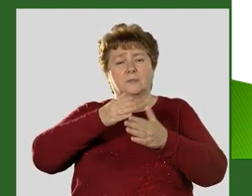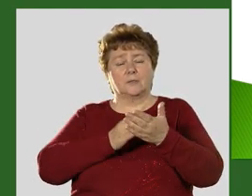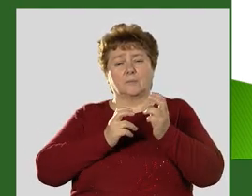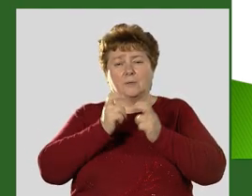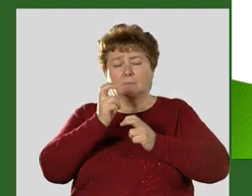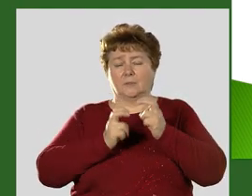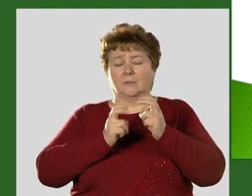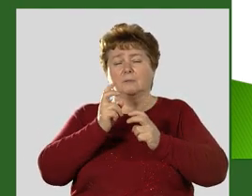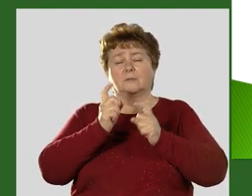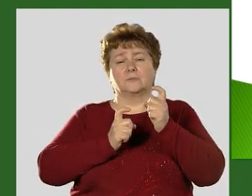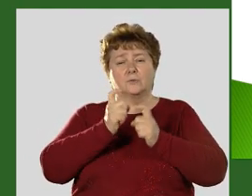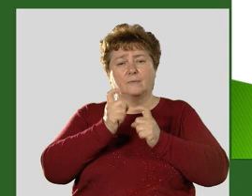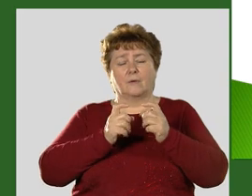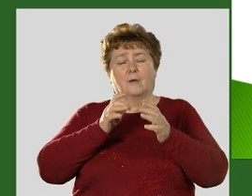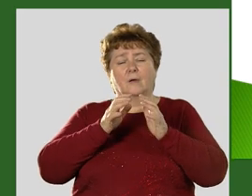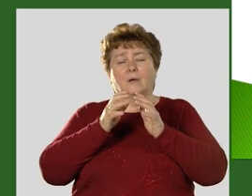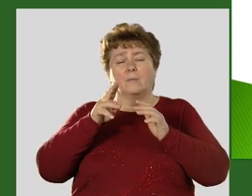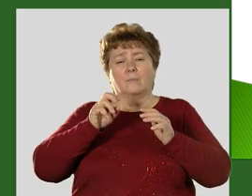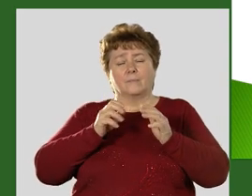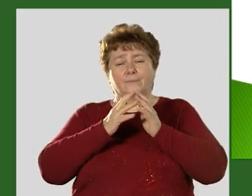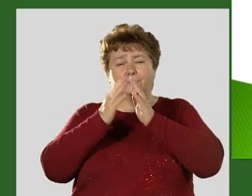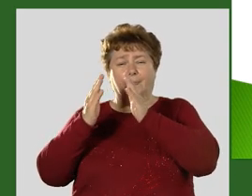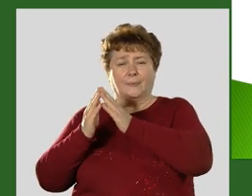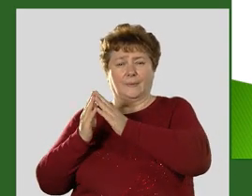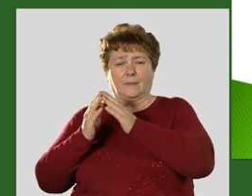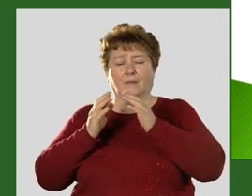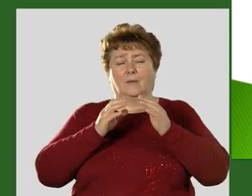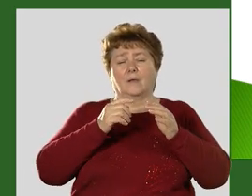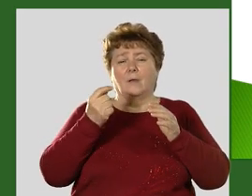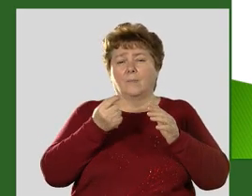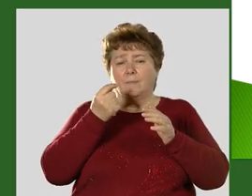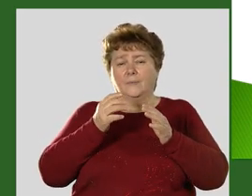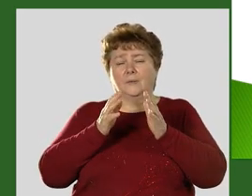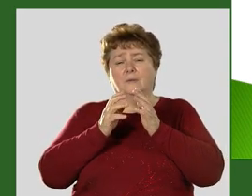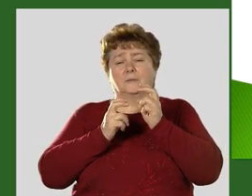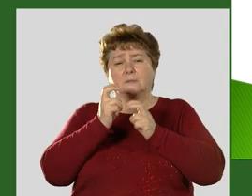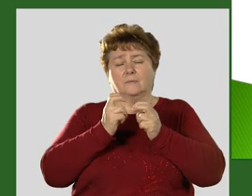и заводы. В ПГТ и селах – хлебопекарни и мини-заводы.